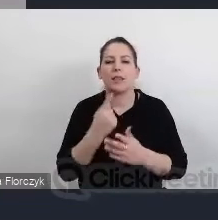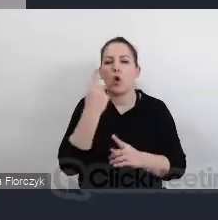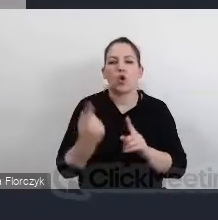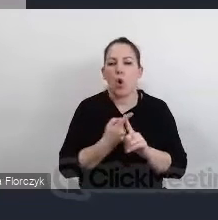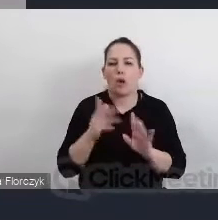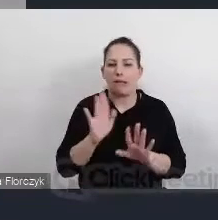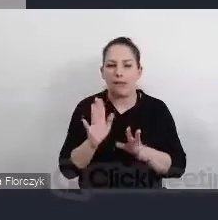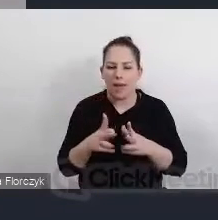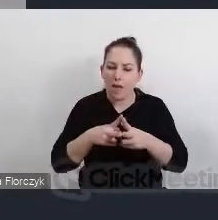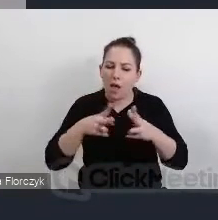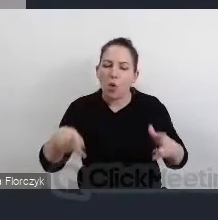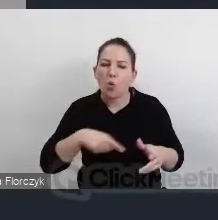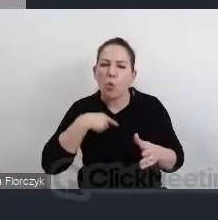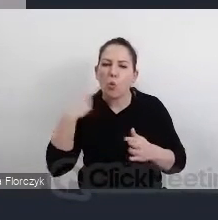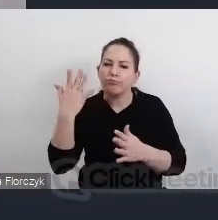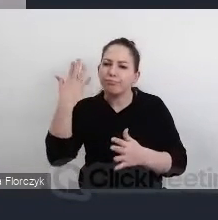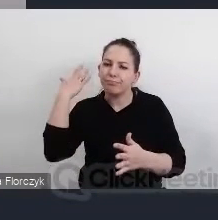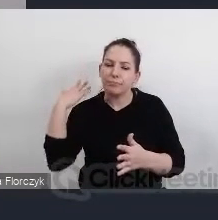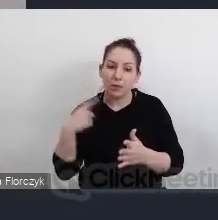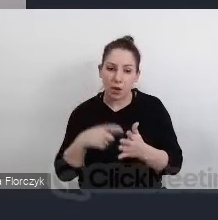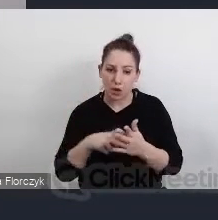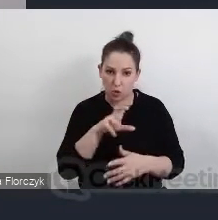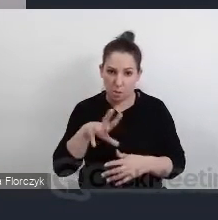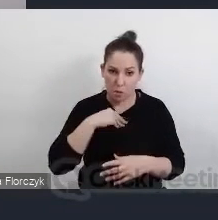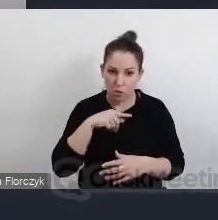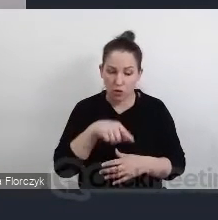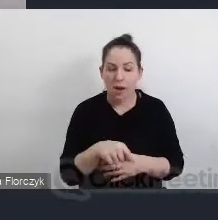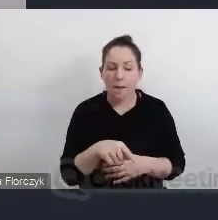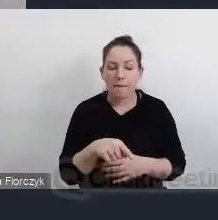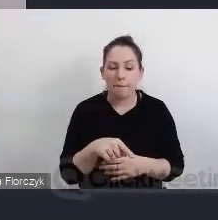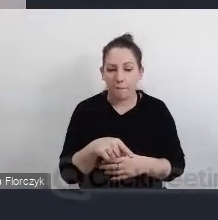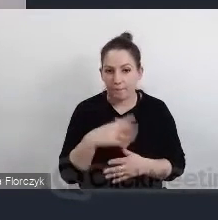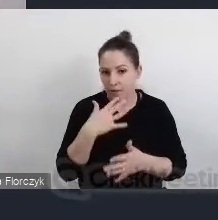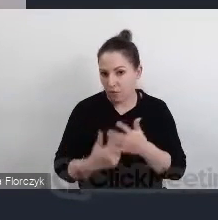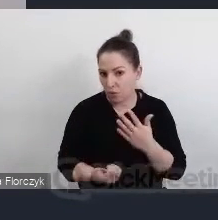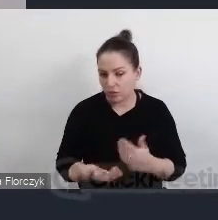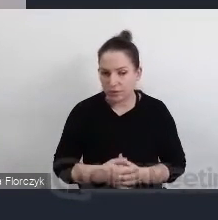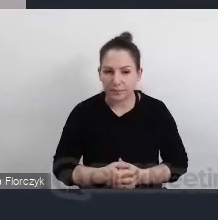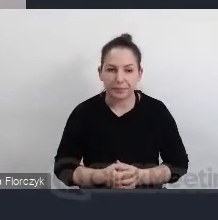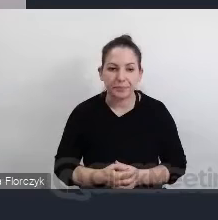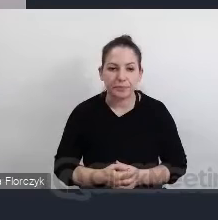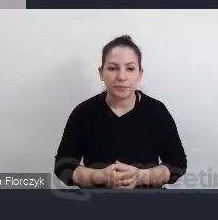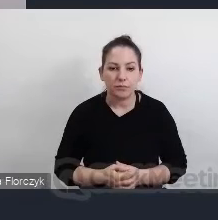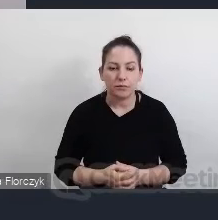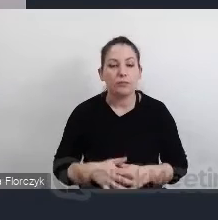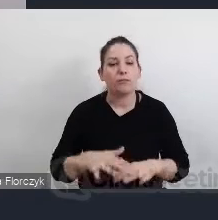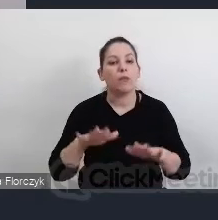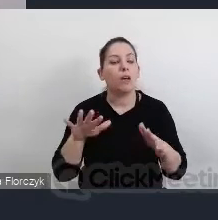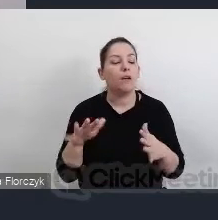to też jest pytanie, czy tak można to wykorzystywać. Więc